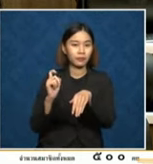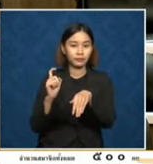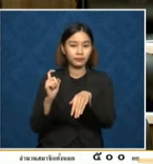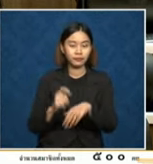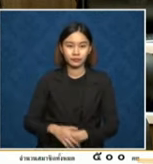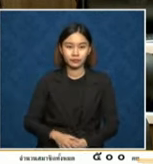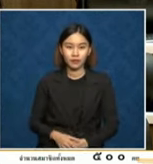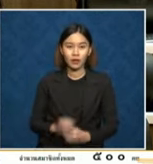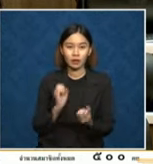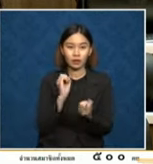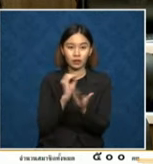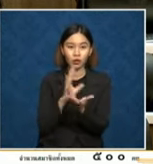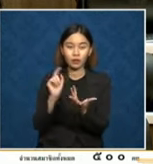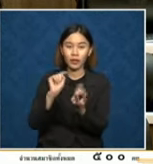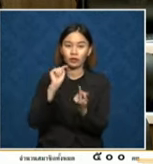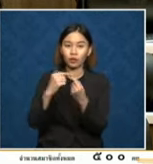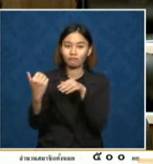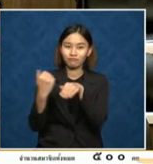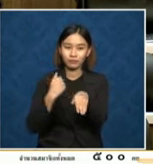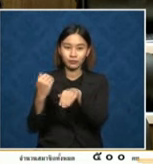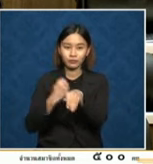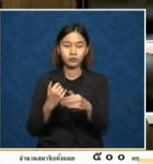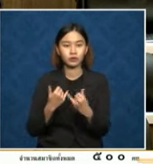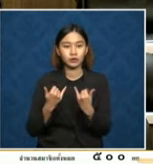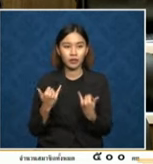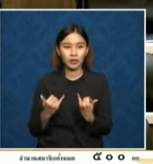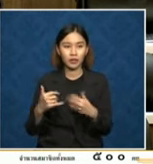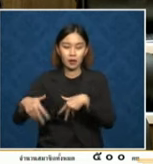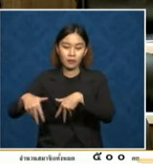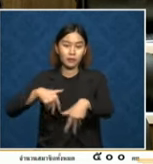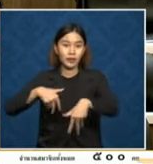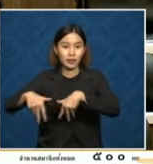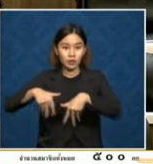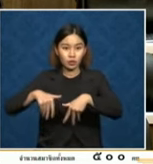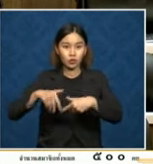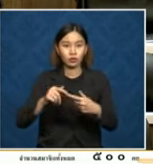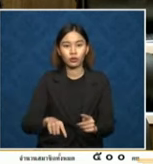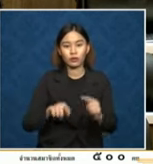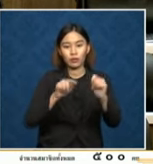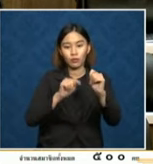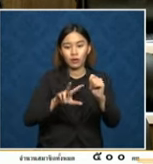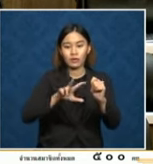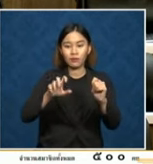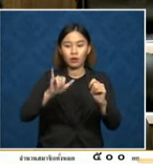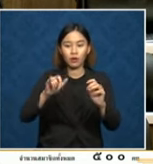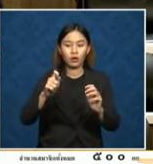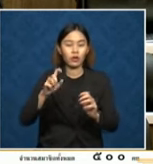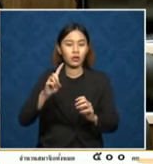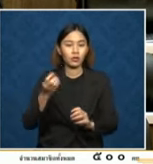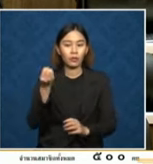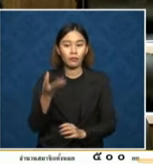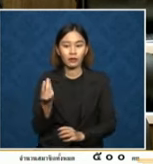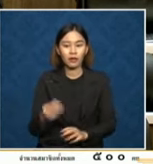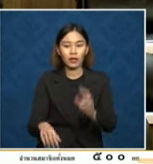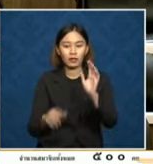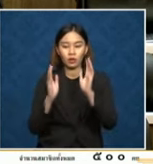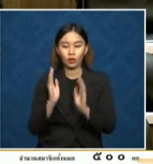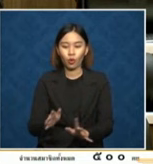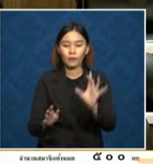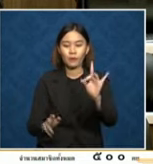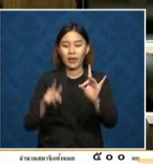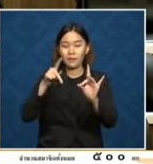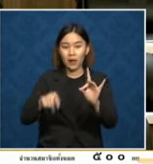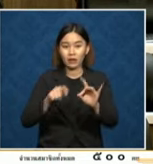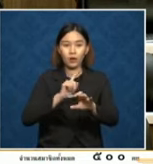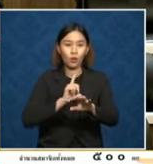ท่านประธานส่งผลให้การสัญจรในปัจจุบันเนี่ยประชากรในตำบลสามระยอดซึ่งมากกว่า 8,000 คนครับต้